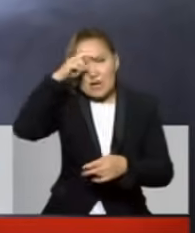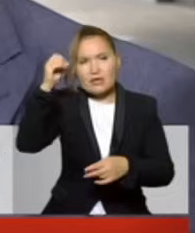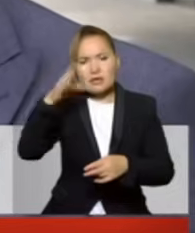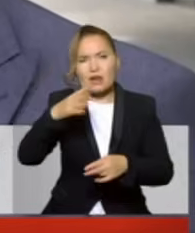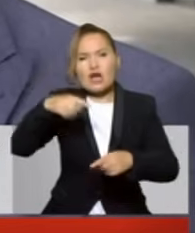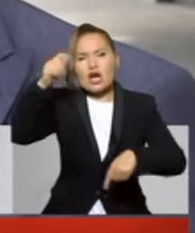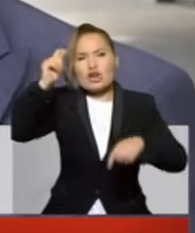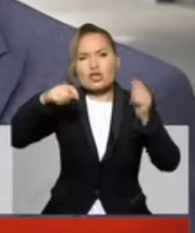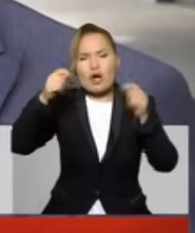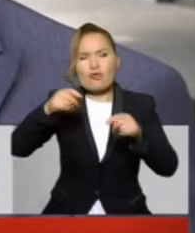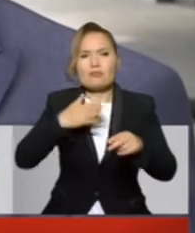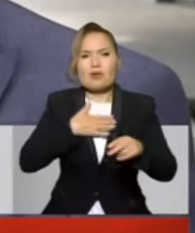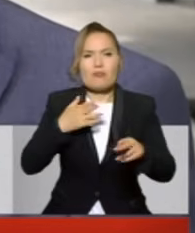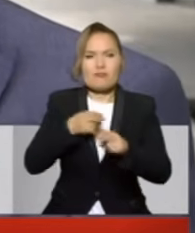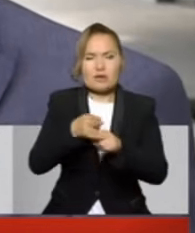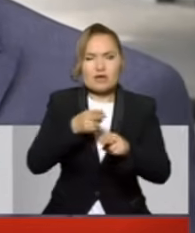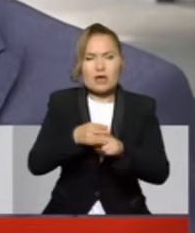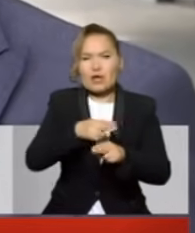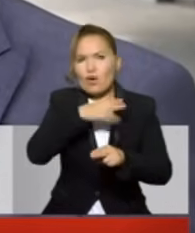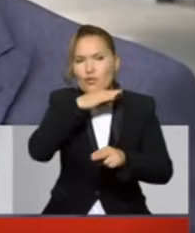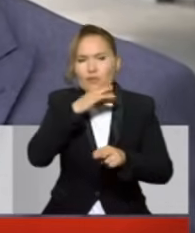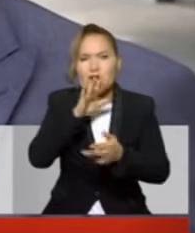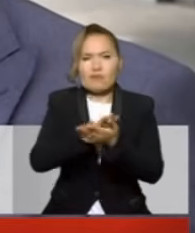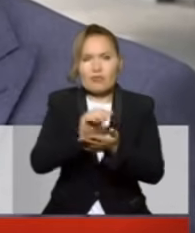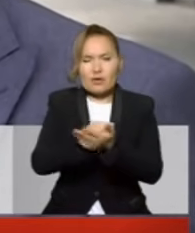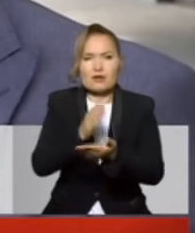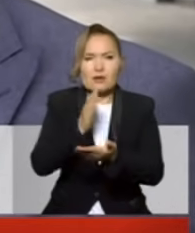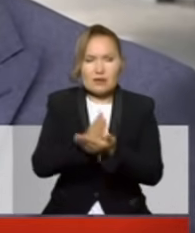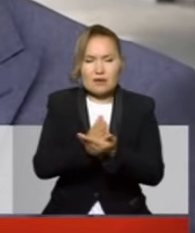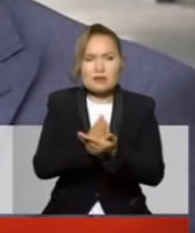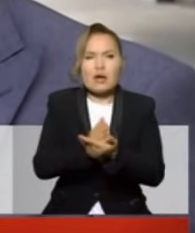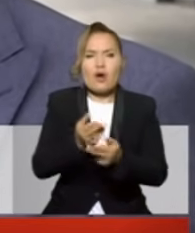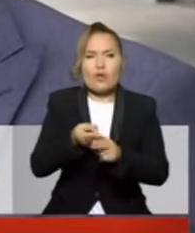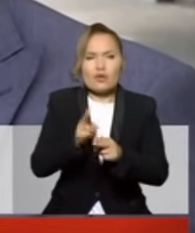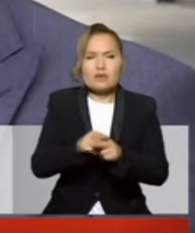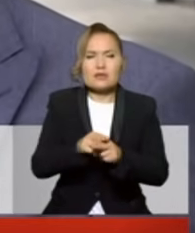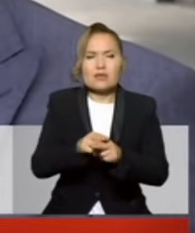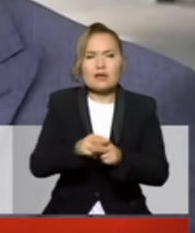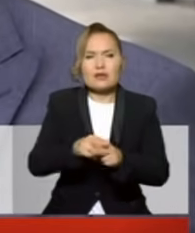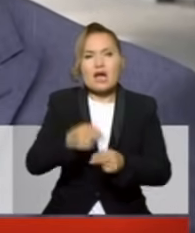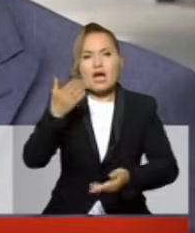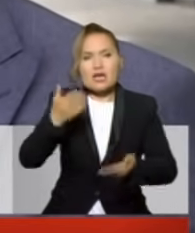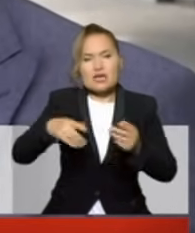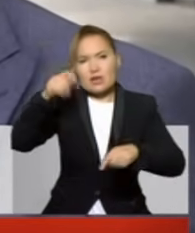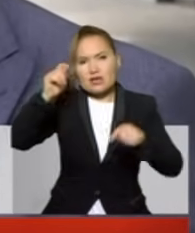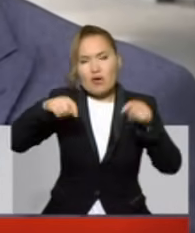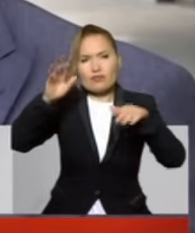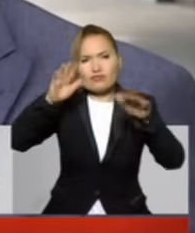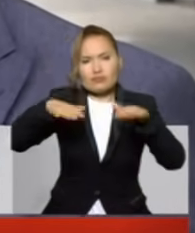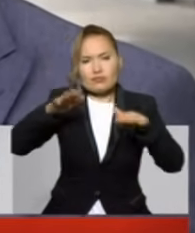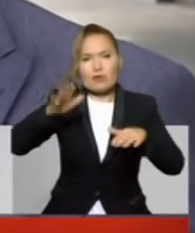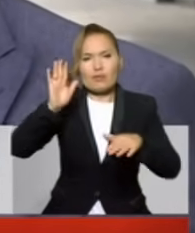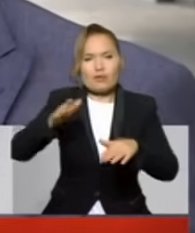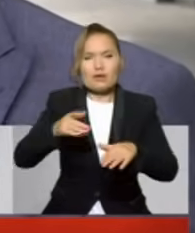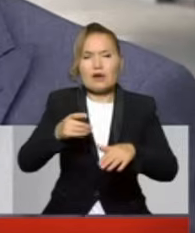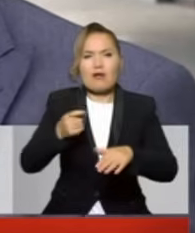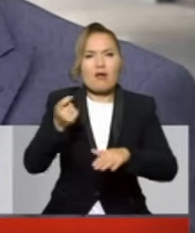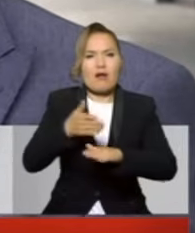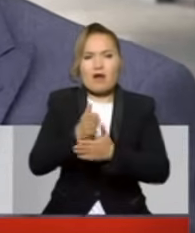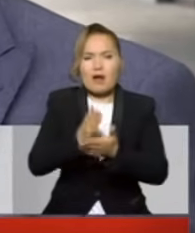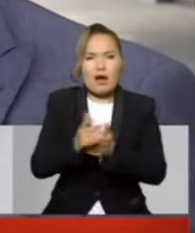сапасына әсер етеді. Енді жауын тоқтамай жауа беретін болса, ол піспейді.